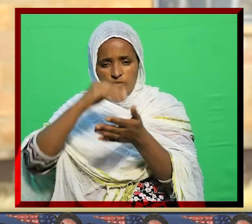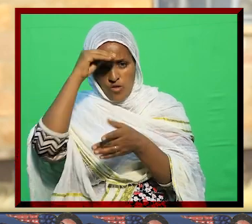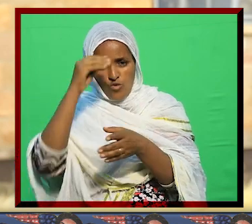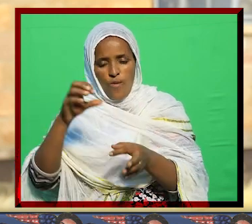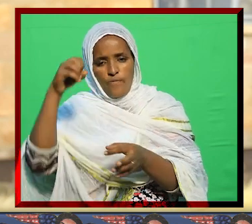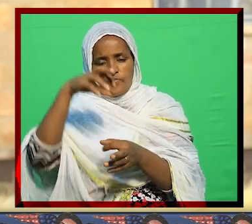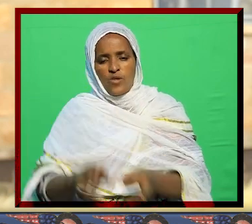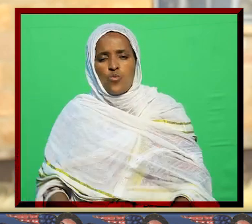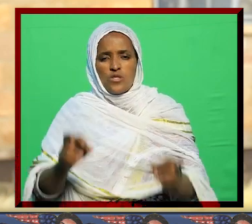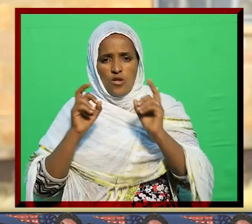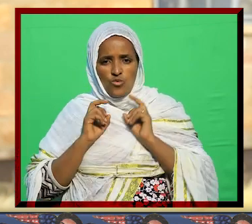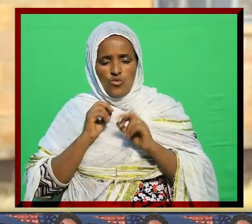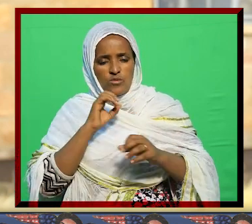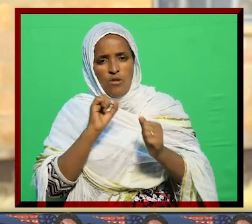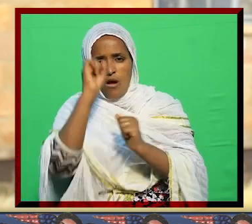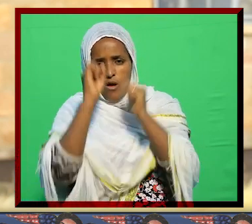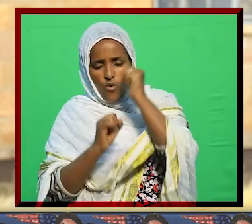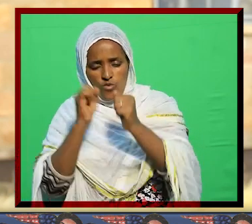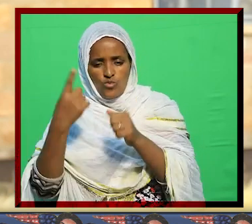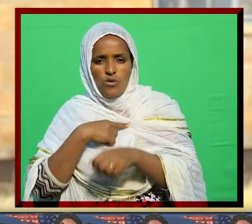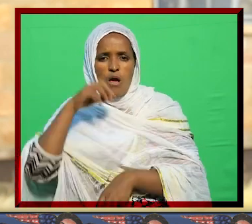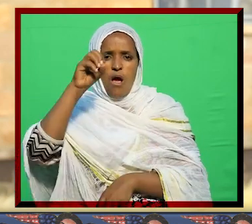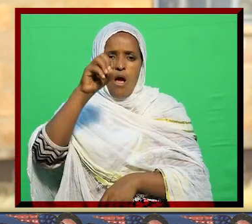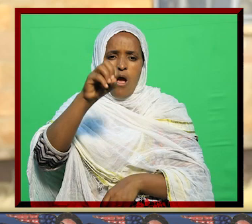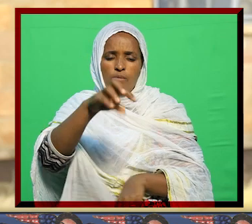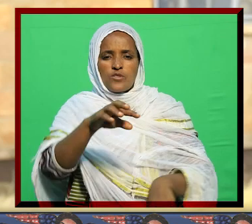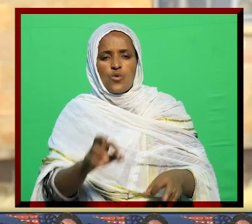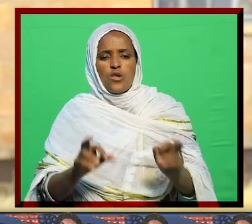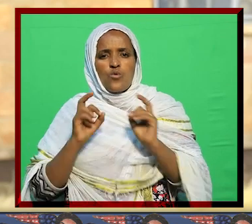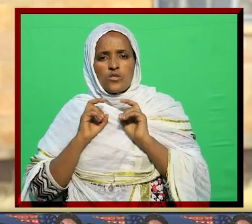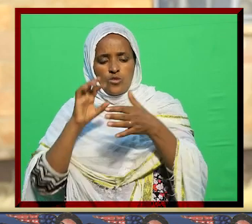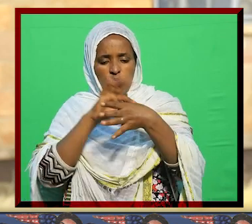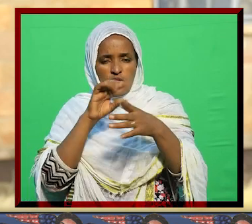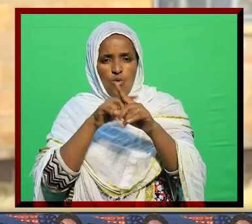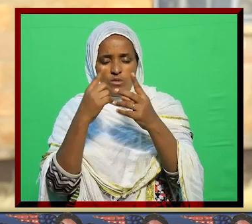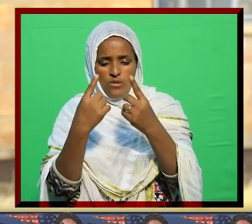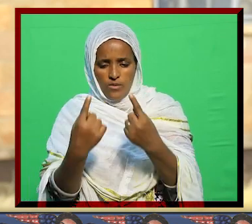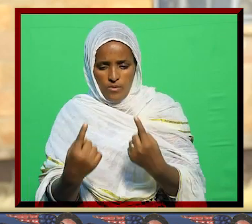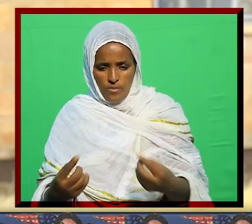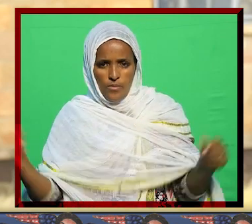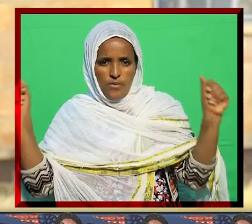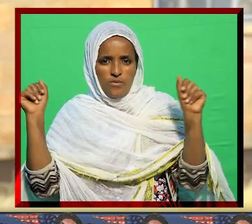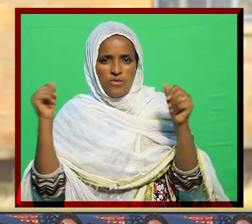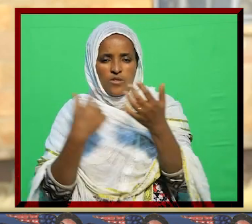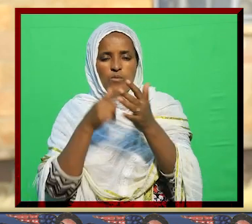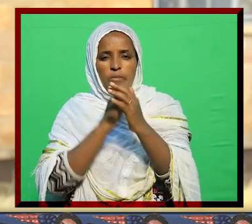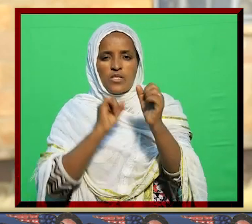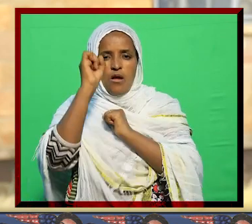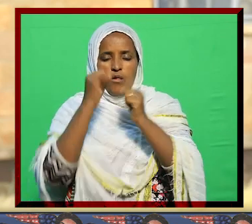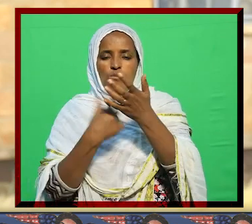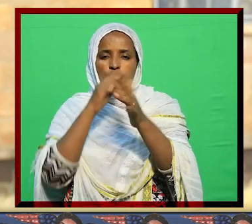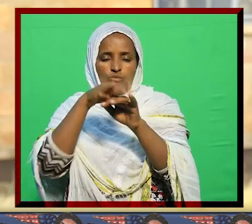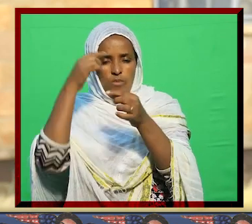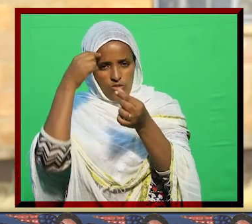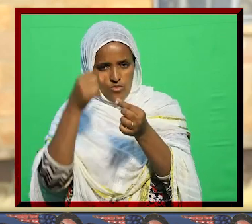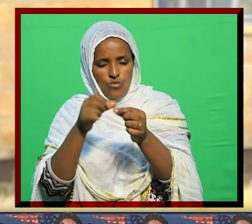እያበሩልን ብርሃነ ትምህርታቸውን፣ ብርሃነ ህይወታቸውን፣ ብርሃነ ተጋድሏቸውን አብርተው ነገር ግን ህይወታቸው ስጋቸው ግን ተቃጥላን ያለቀችው እንዲሁ